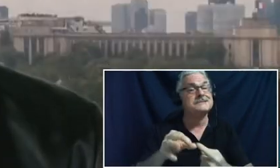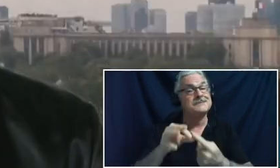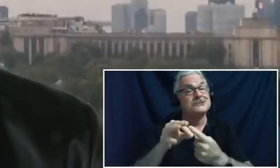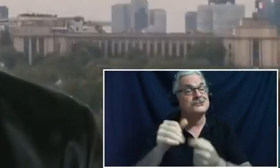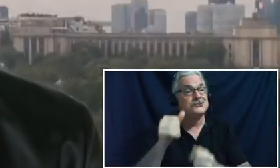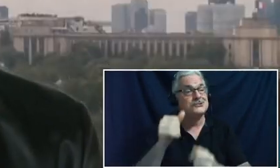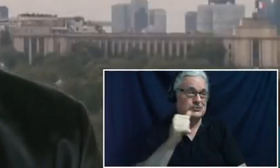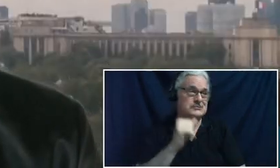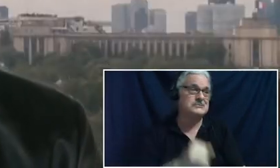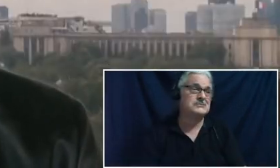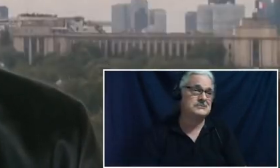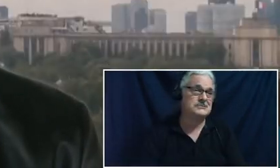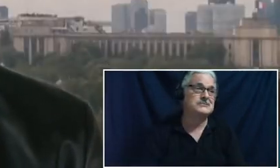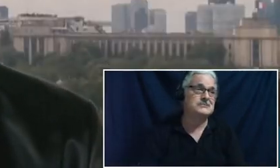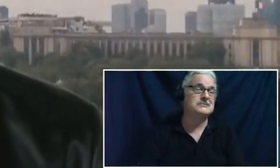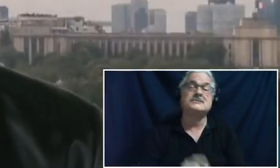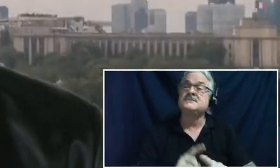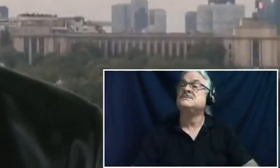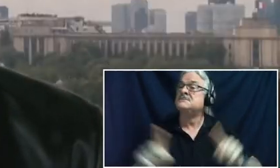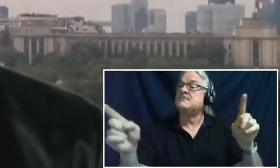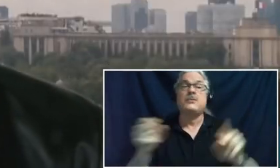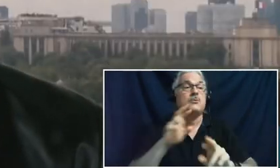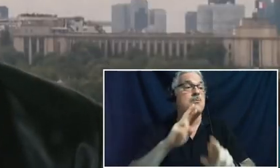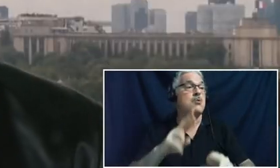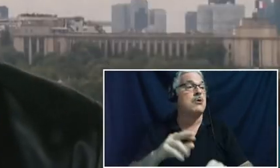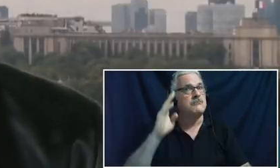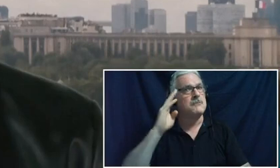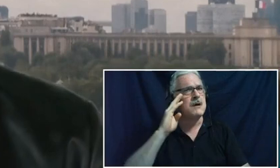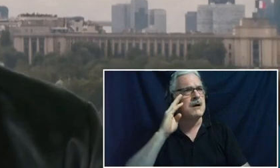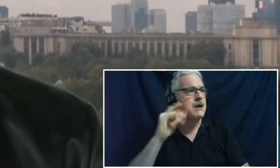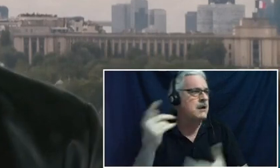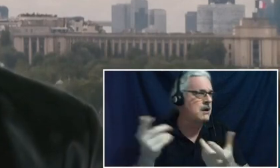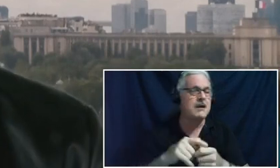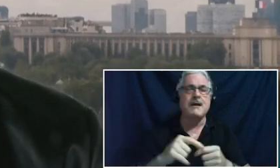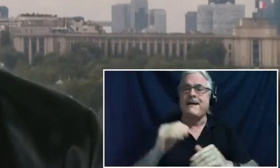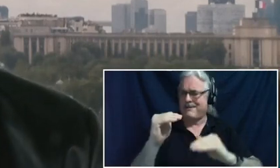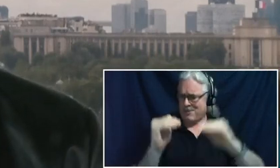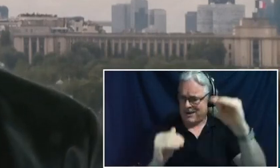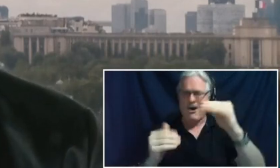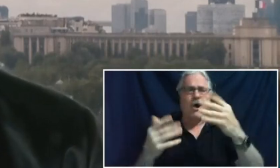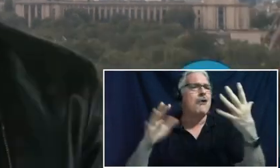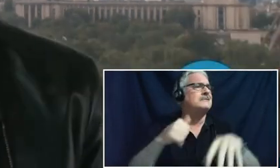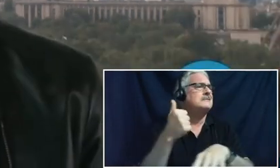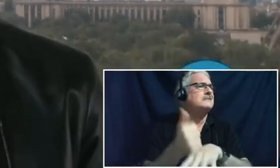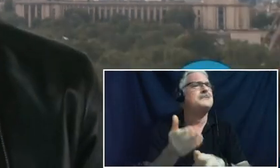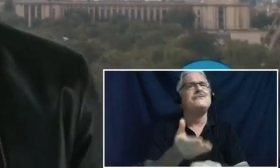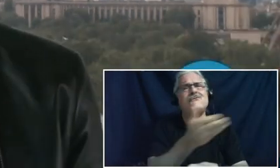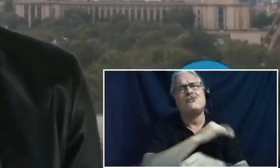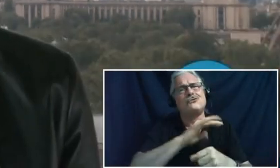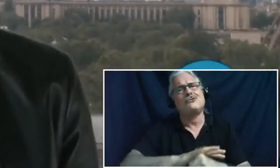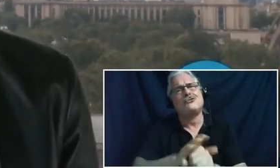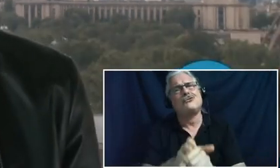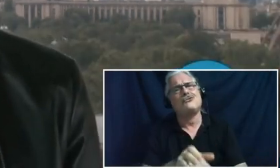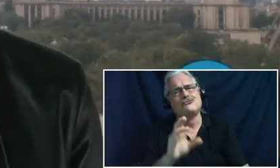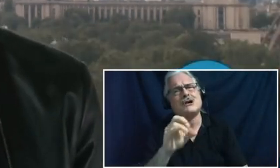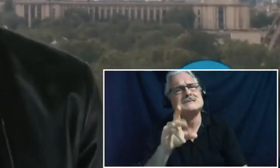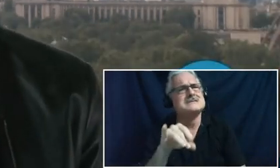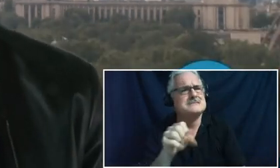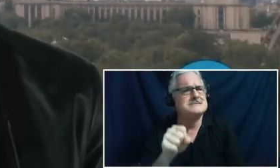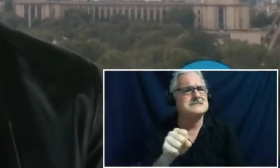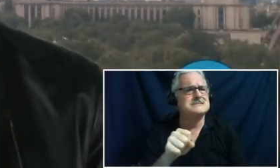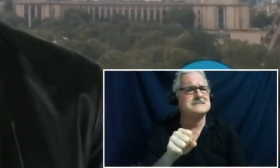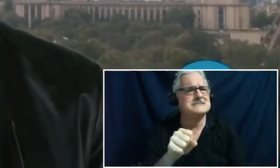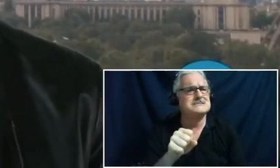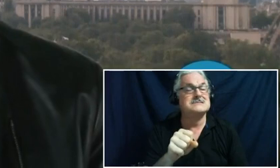parmi les filles. Toutefois, comme le rapport nous le rappelle, ces inégalités existaient déjà avant la crise. Dans au moins 20 pays, presque aucune jeune femme au